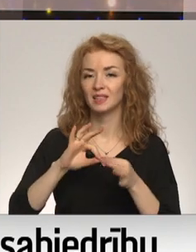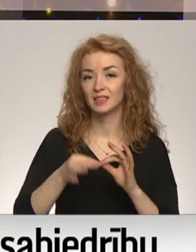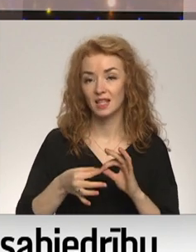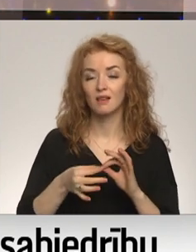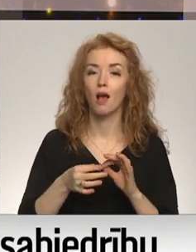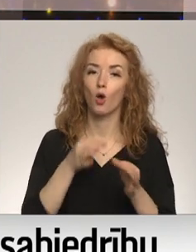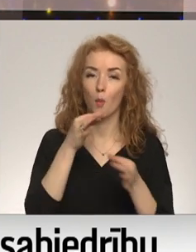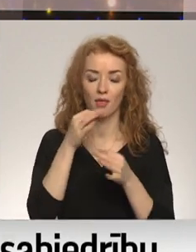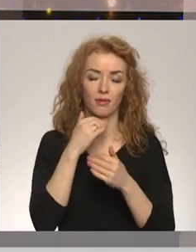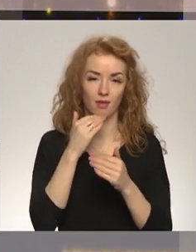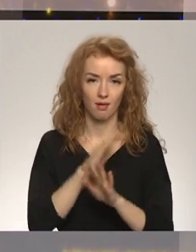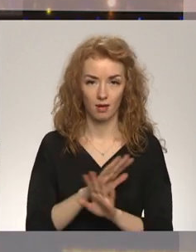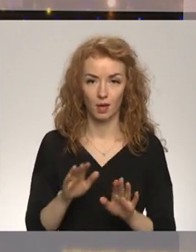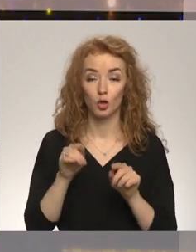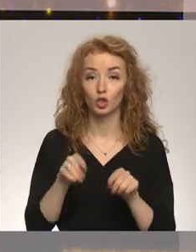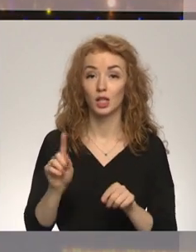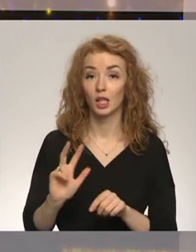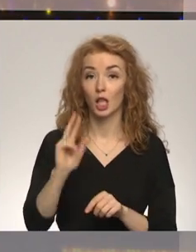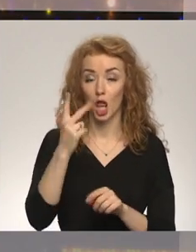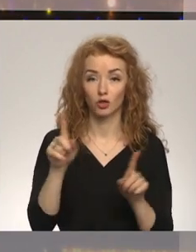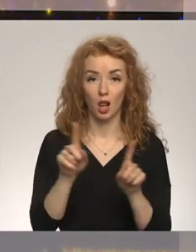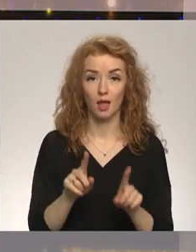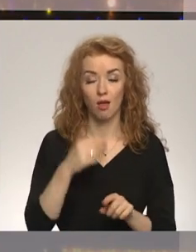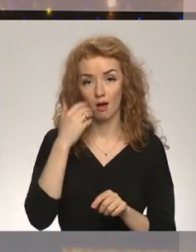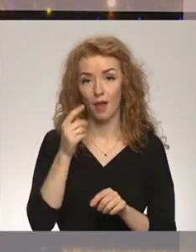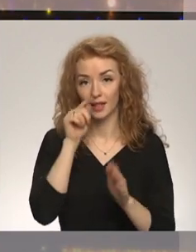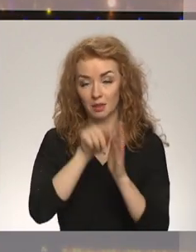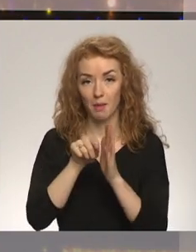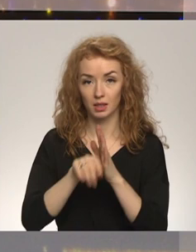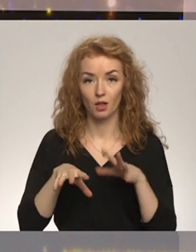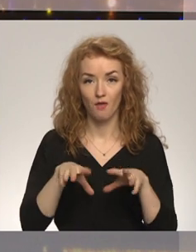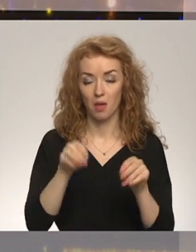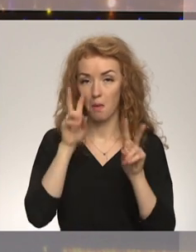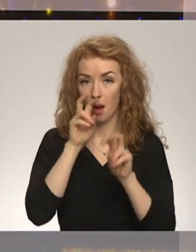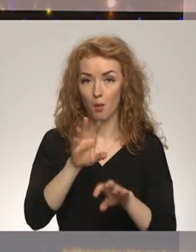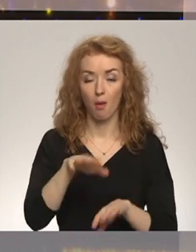lēmumu nekomentēja. Jāpiebilst, ka šī ir trešā lieta, kad inspekcija veikusi